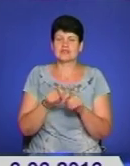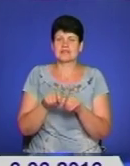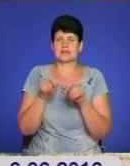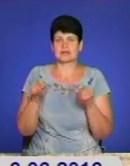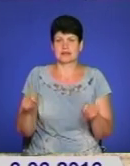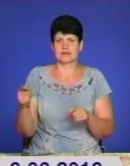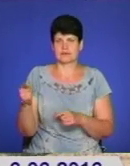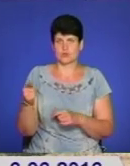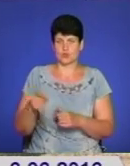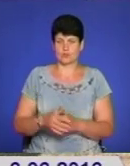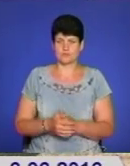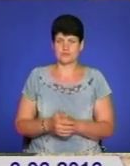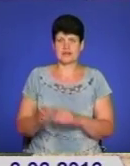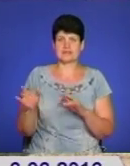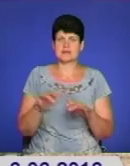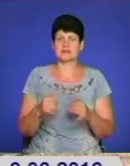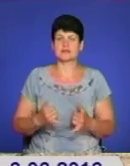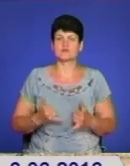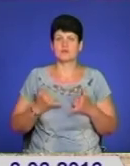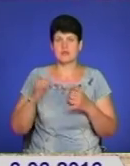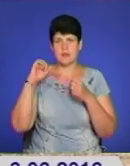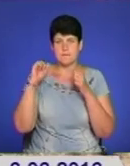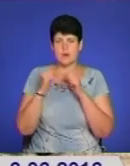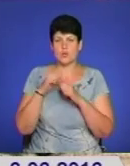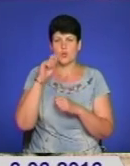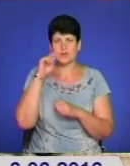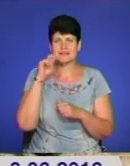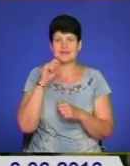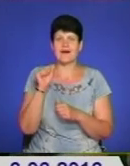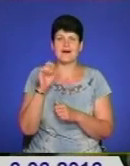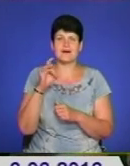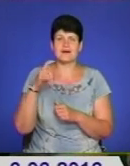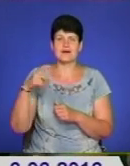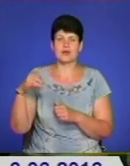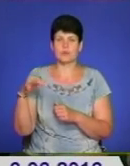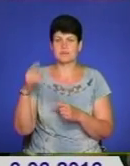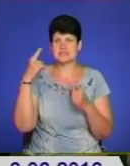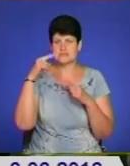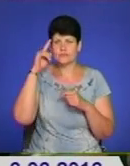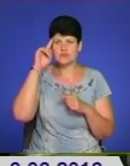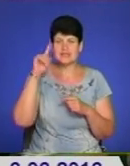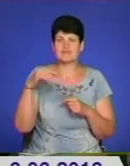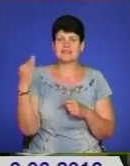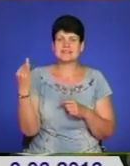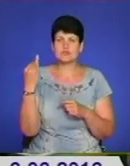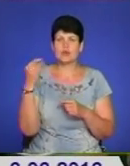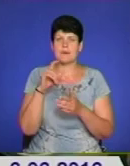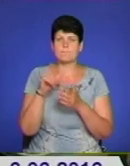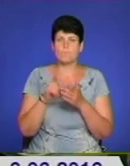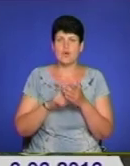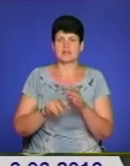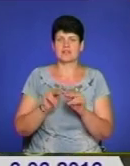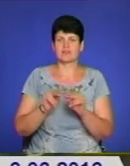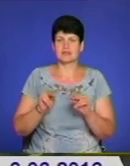Гадомської. Заходи на вшанування пам'яті українського археолога, мистецтвознавця, історика, поета, викладача